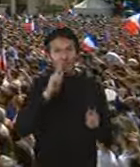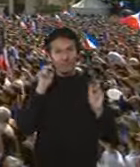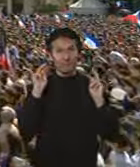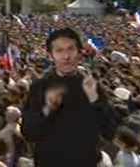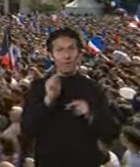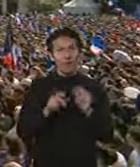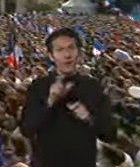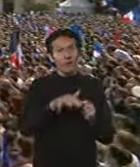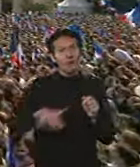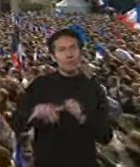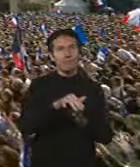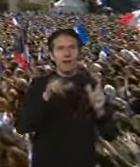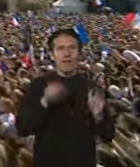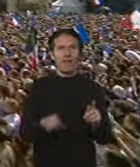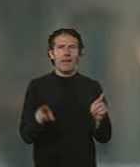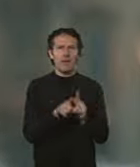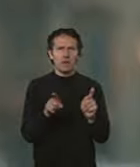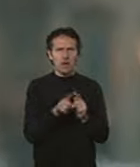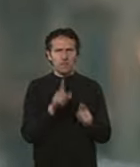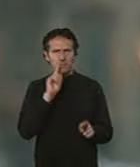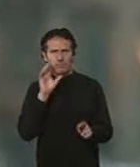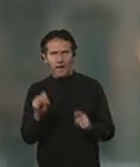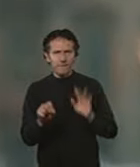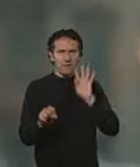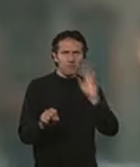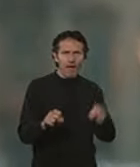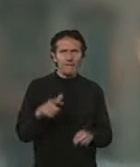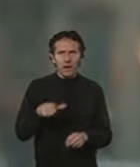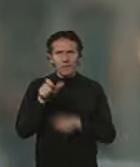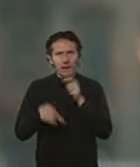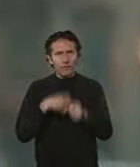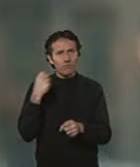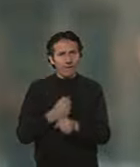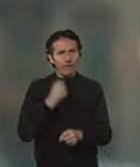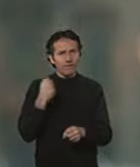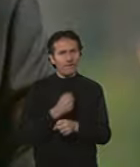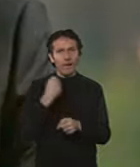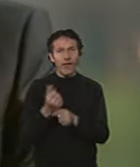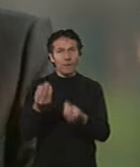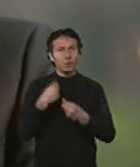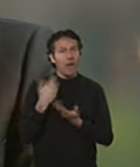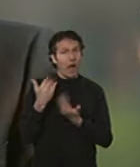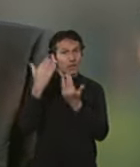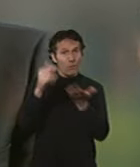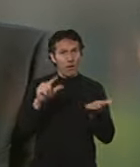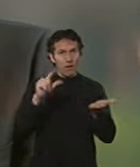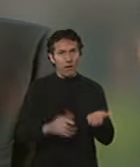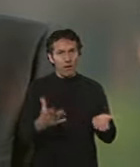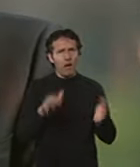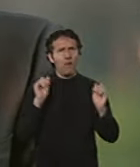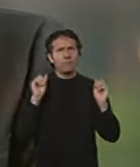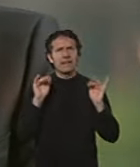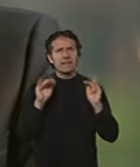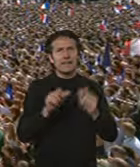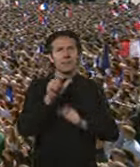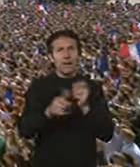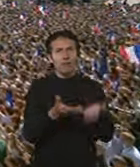de Gaulle pour discerner où les travailleurs mettent aujourd'hui leur espérance la masse immense